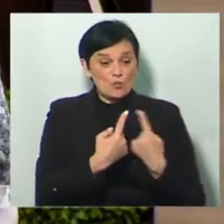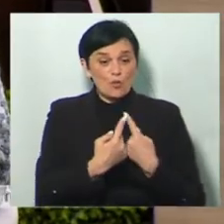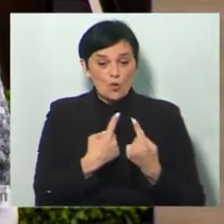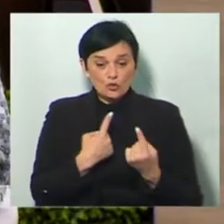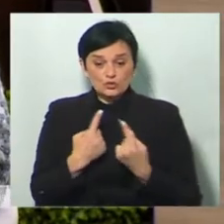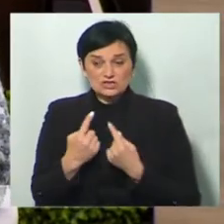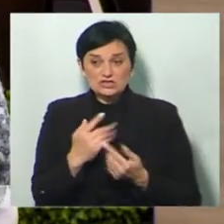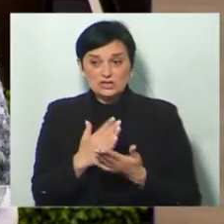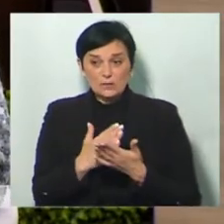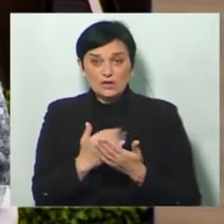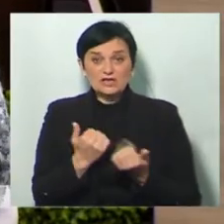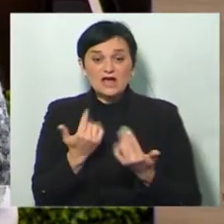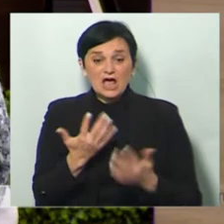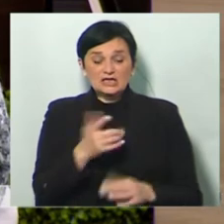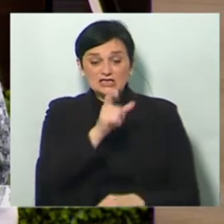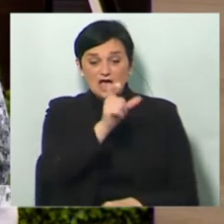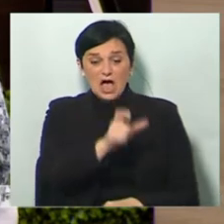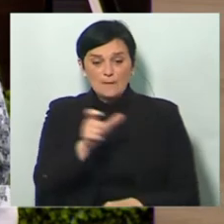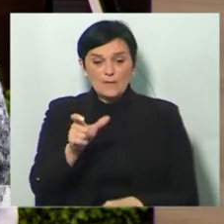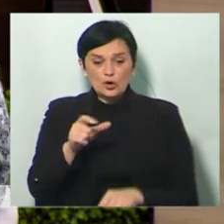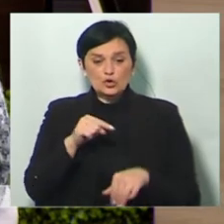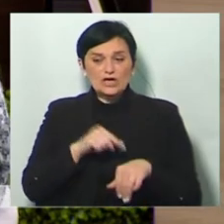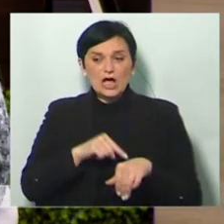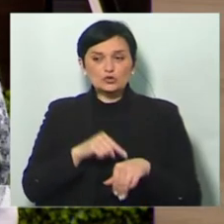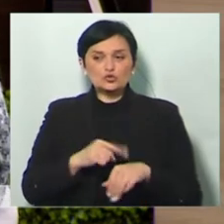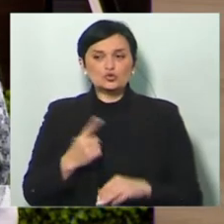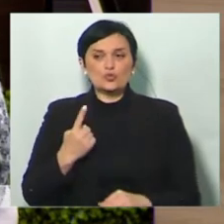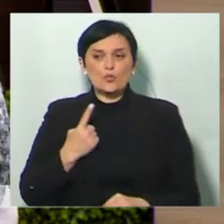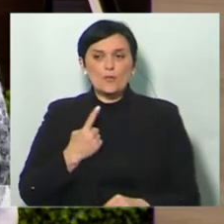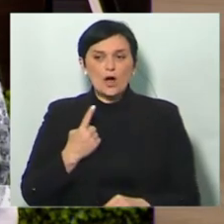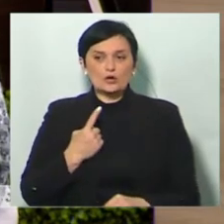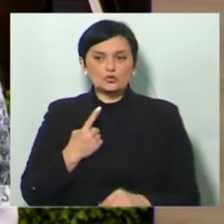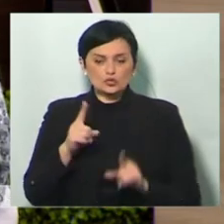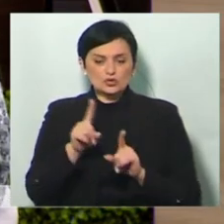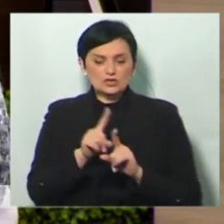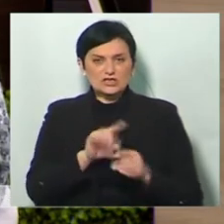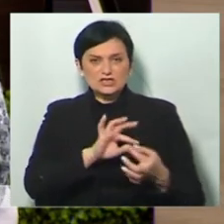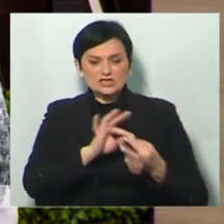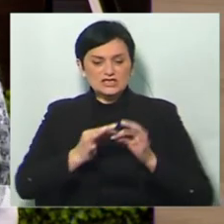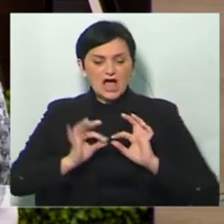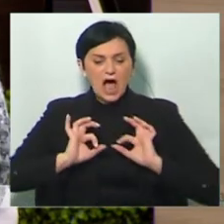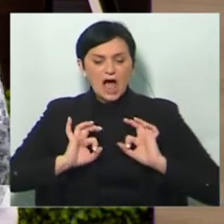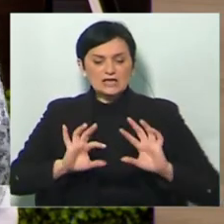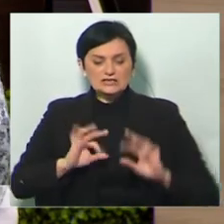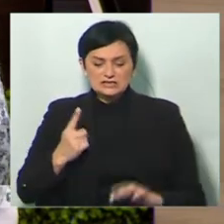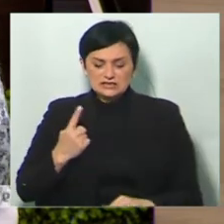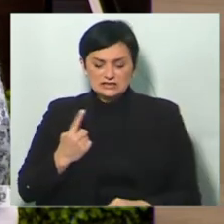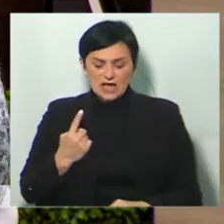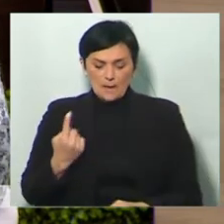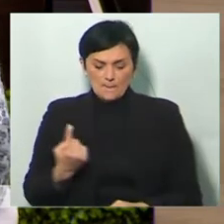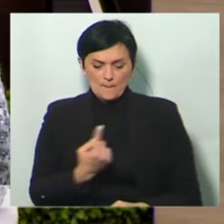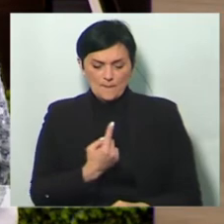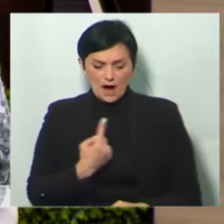რამდენი ადამიანსაც გაუცდია, ვთქვათ, მარტოობა, იმდენი ახსნა თითქმის მარტოობის.